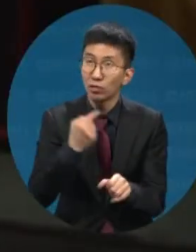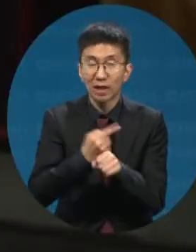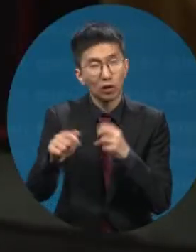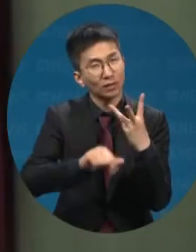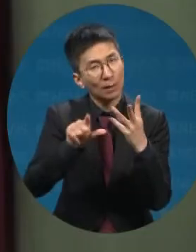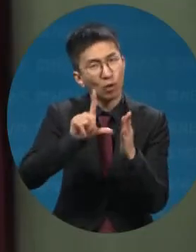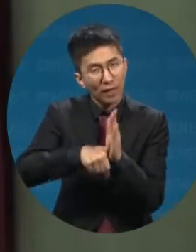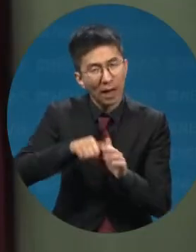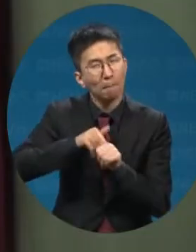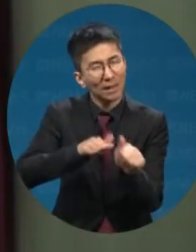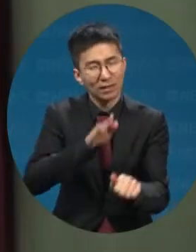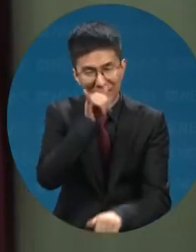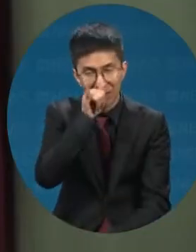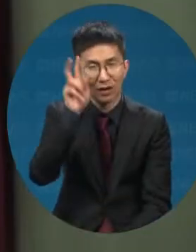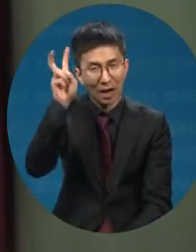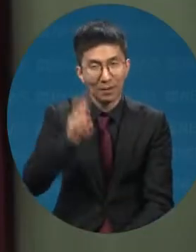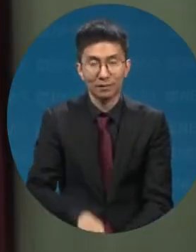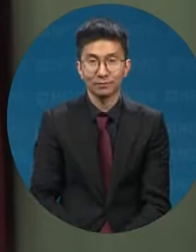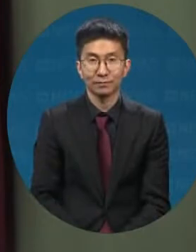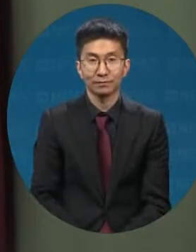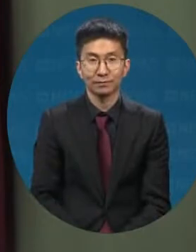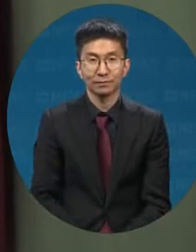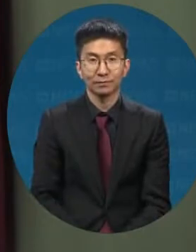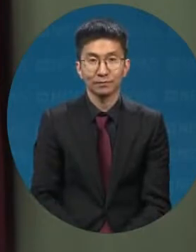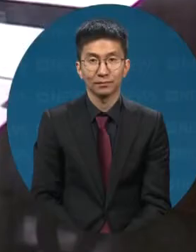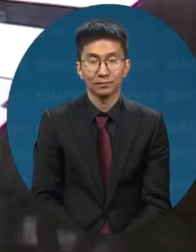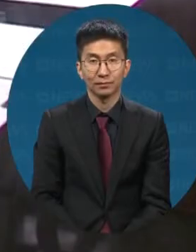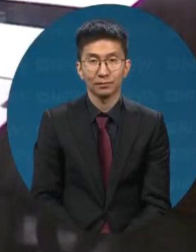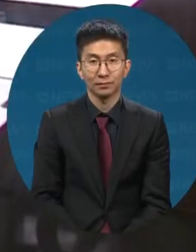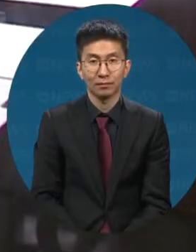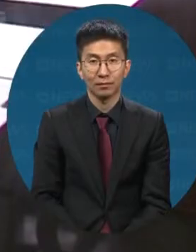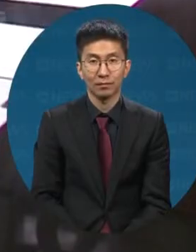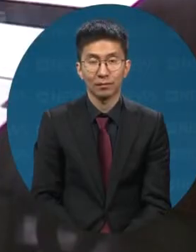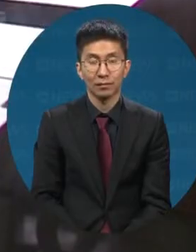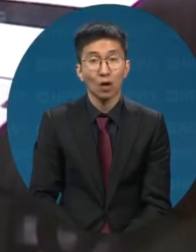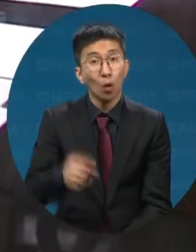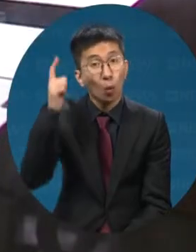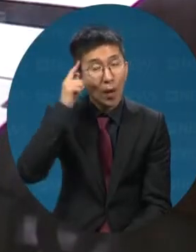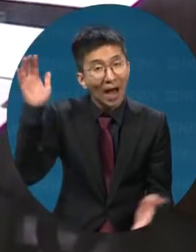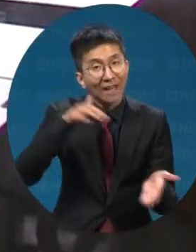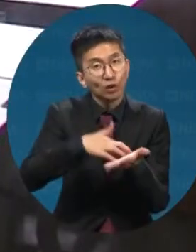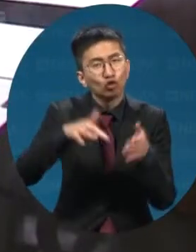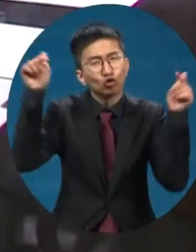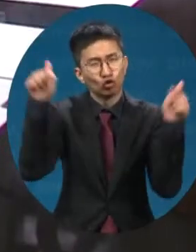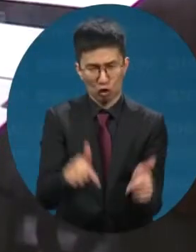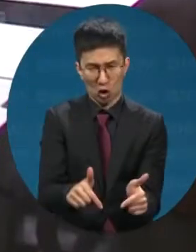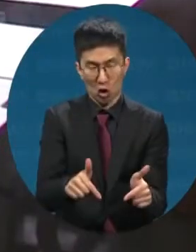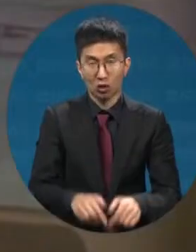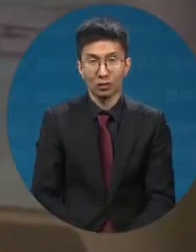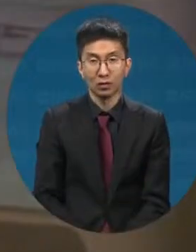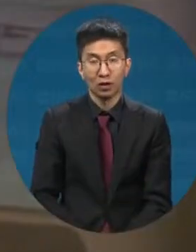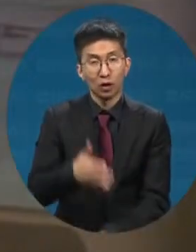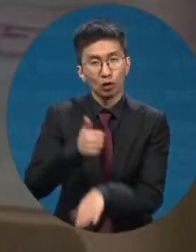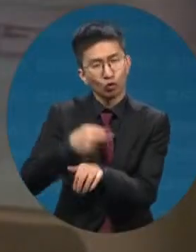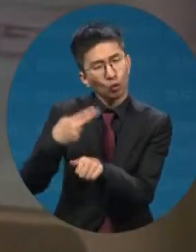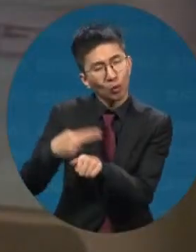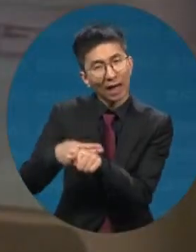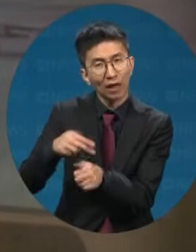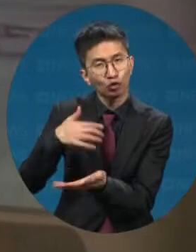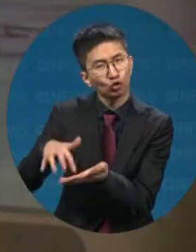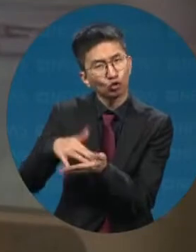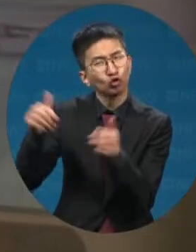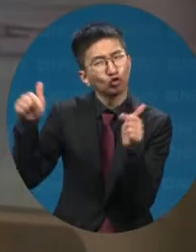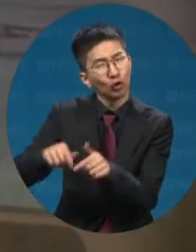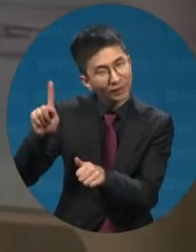3월에 발령을 받을 것으로 예상됩니다이 같은 현상은 항룡 인구가 지속적으로 줄어들면서 교사 수요 자체가